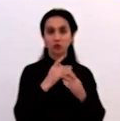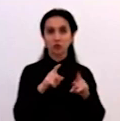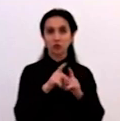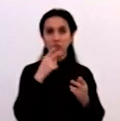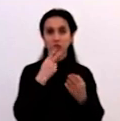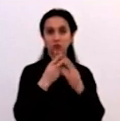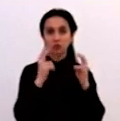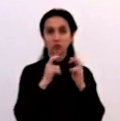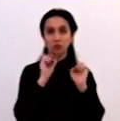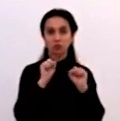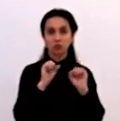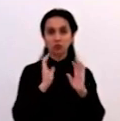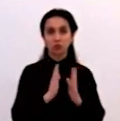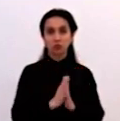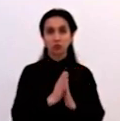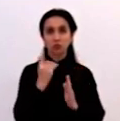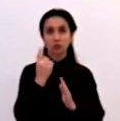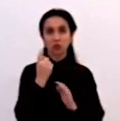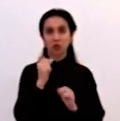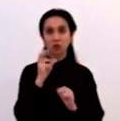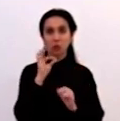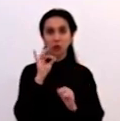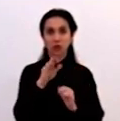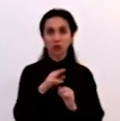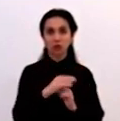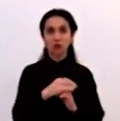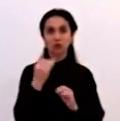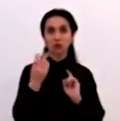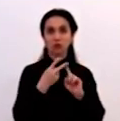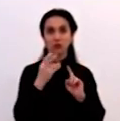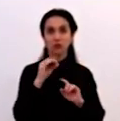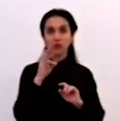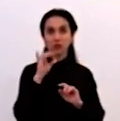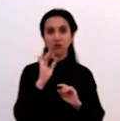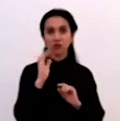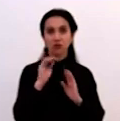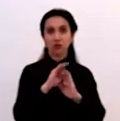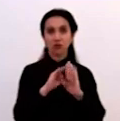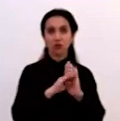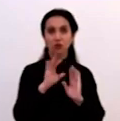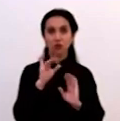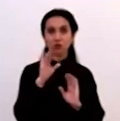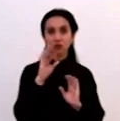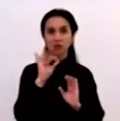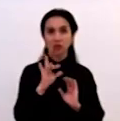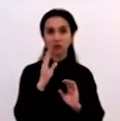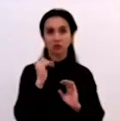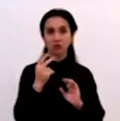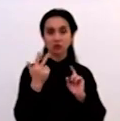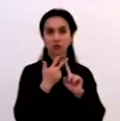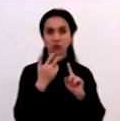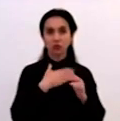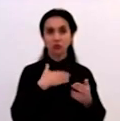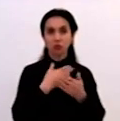ko'rib chiqishimiz mumkin ekan. Demak, birinchisi axborot, ikkinchisi texnik va dasturiy vositalar, uchinchisi